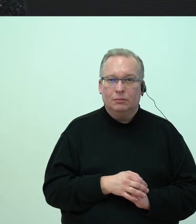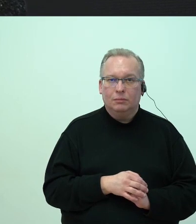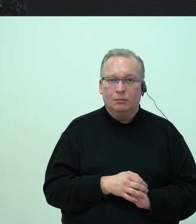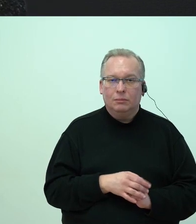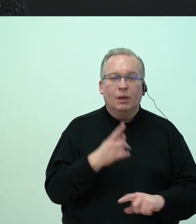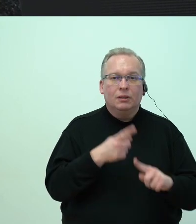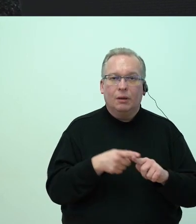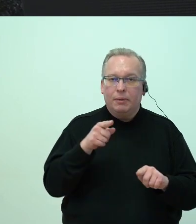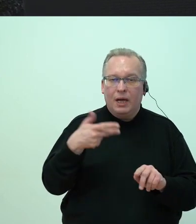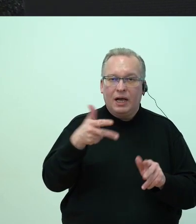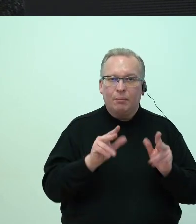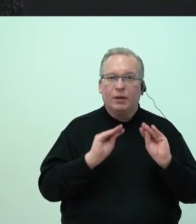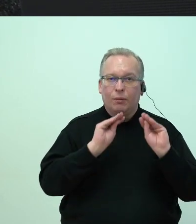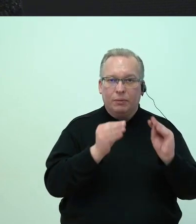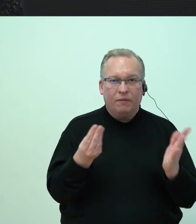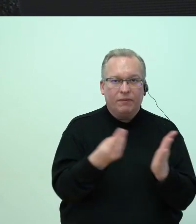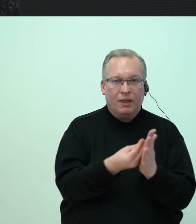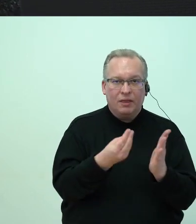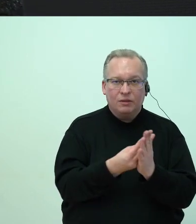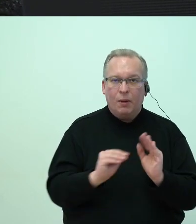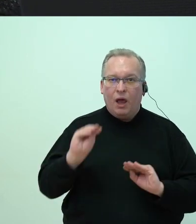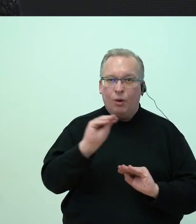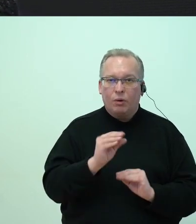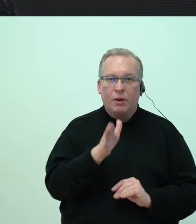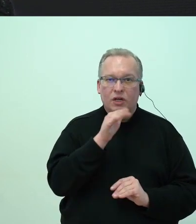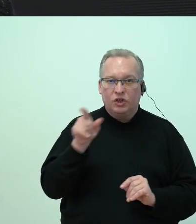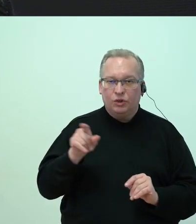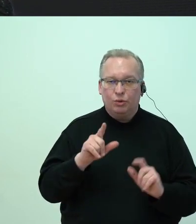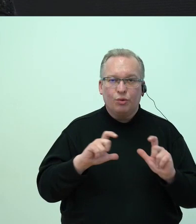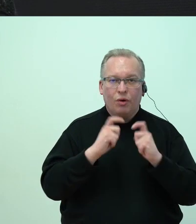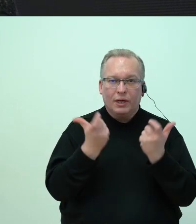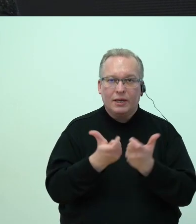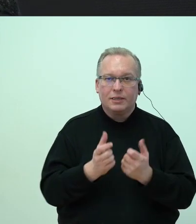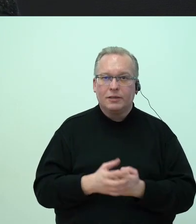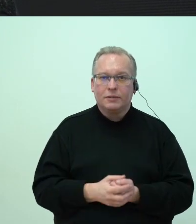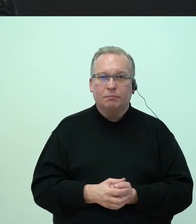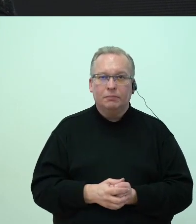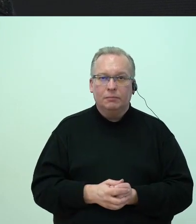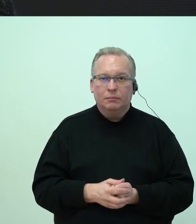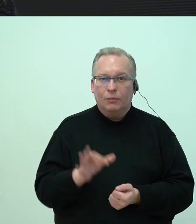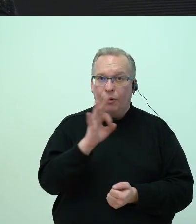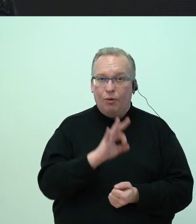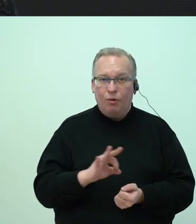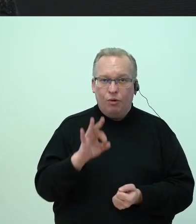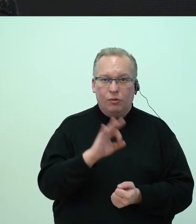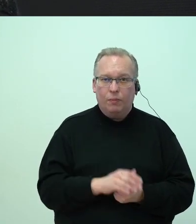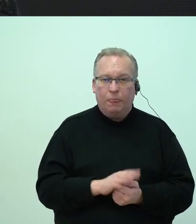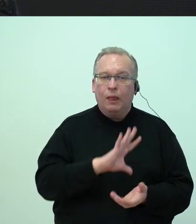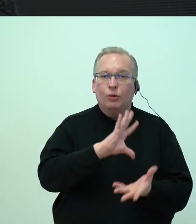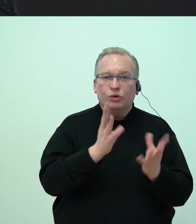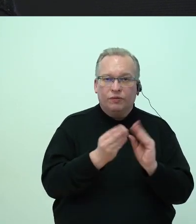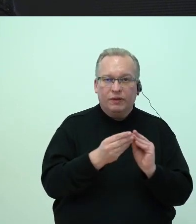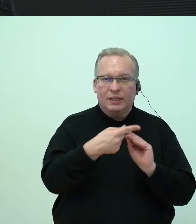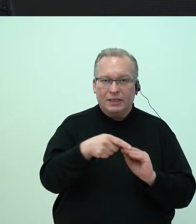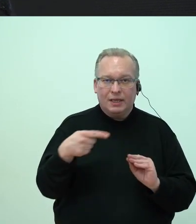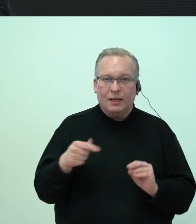dalį tų kamerų įrengimo finansavo Europos žydų kongresas, o už visas